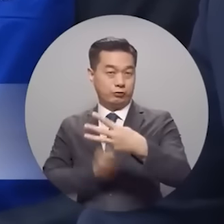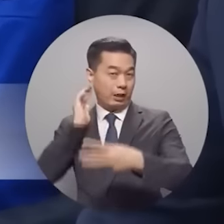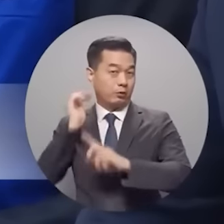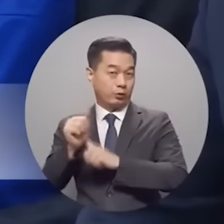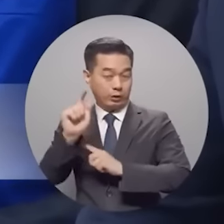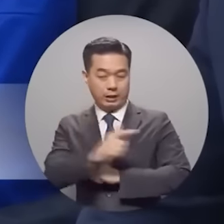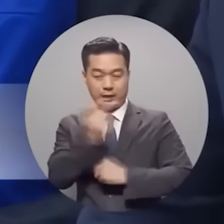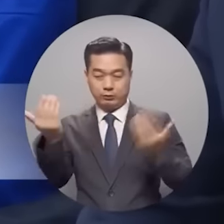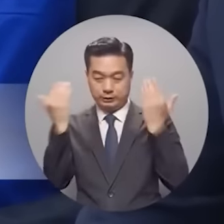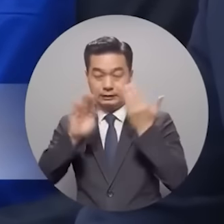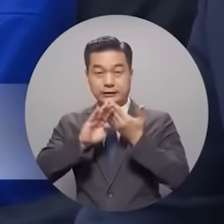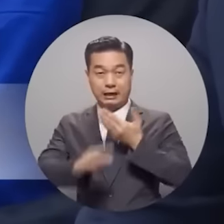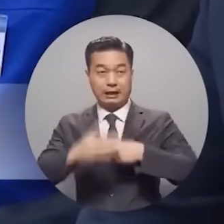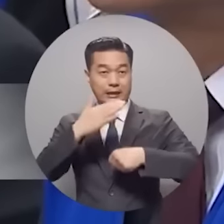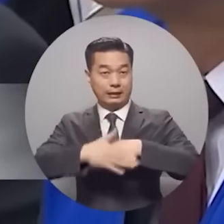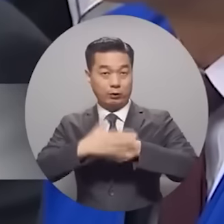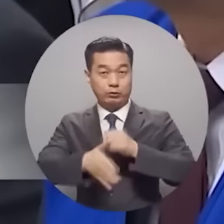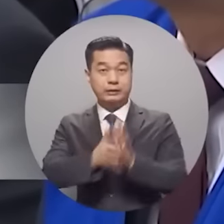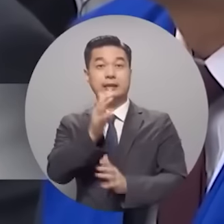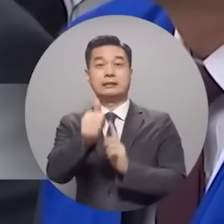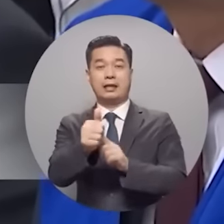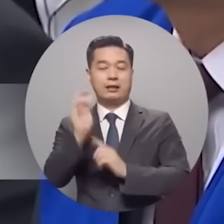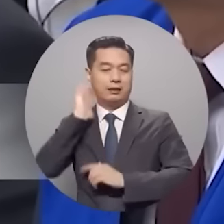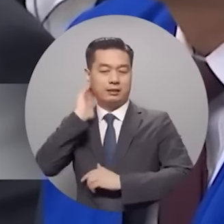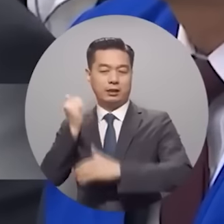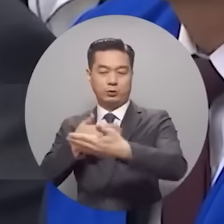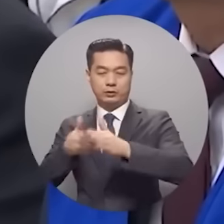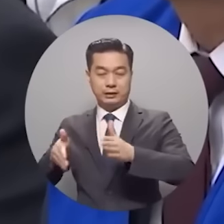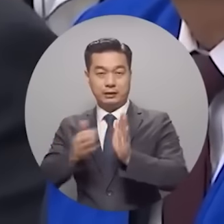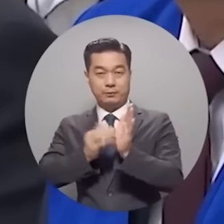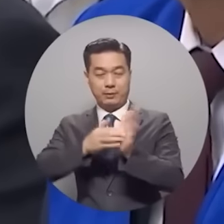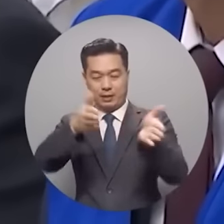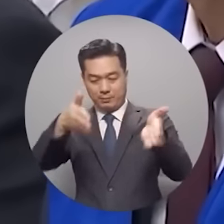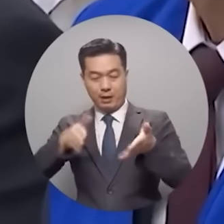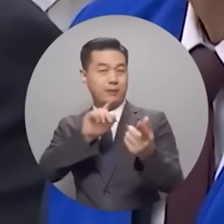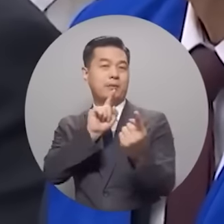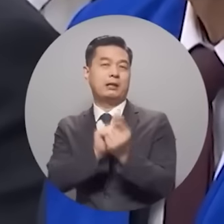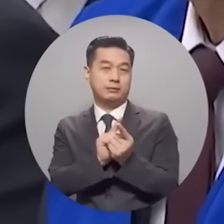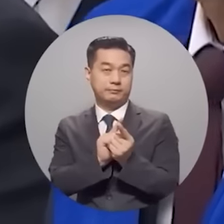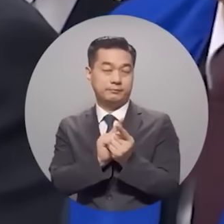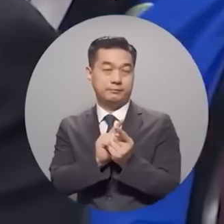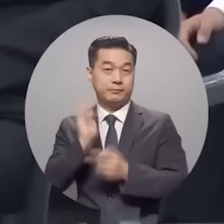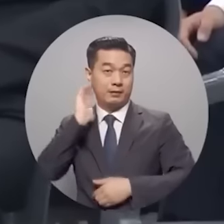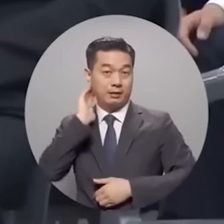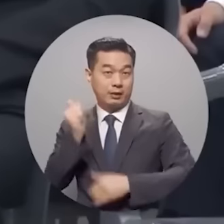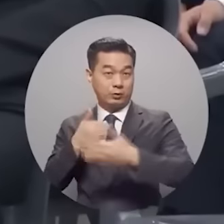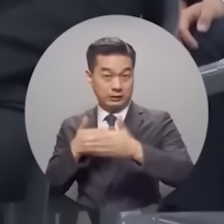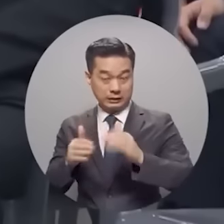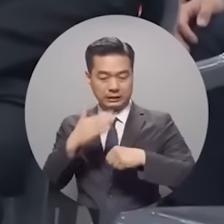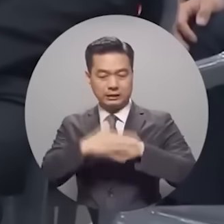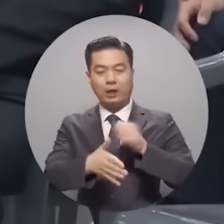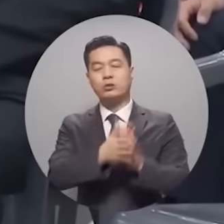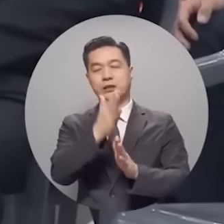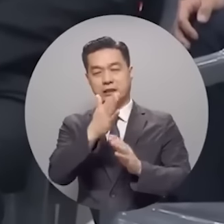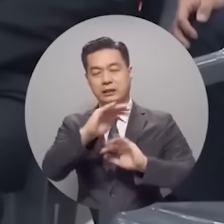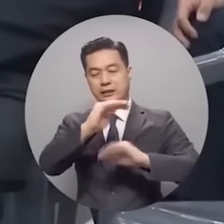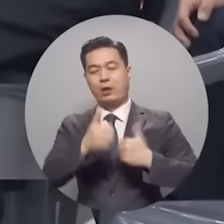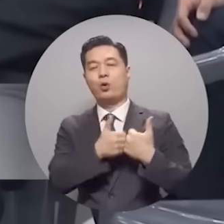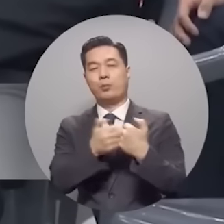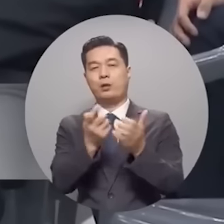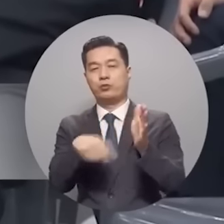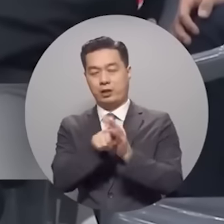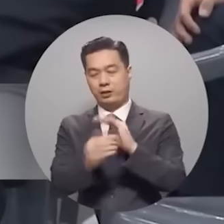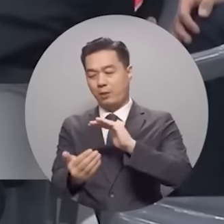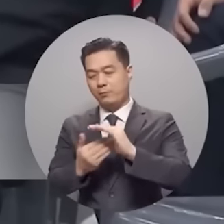뒤 홍준표 대구 시장을 대실에서 비공개로 만났습니다 대통은 대구시 현을 논의하기 위해 예정된